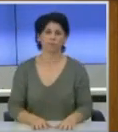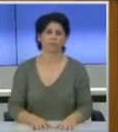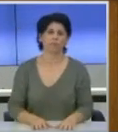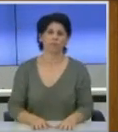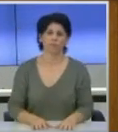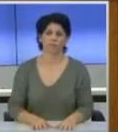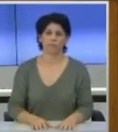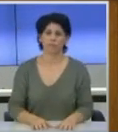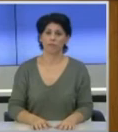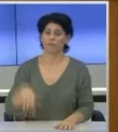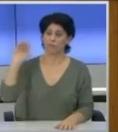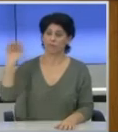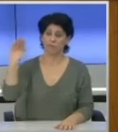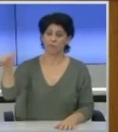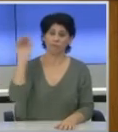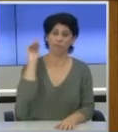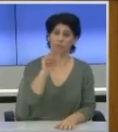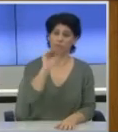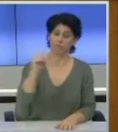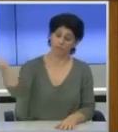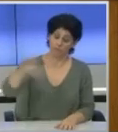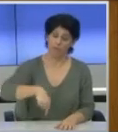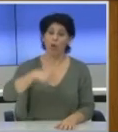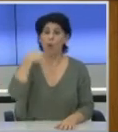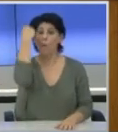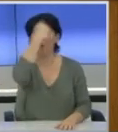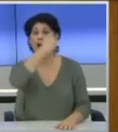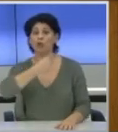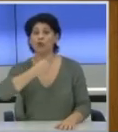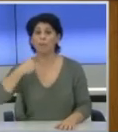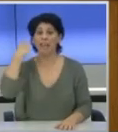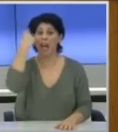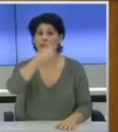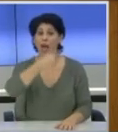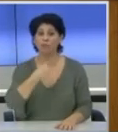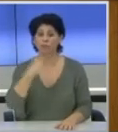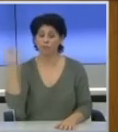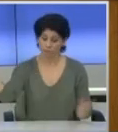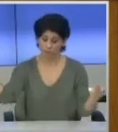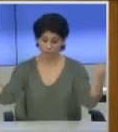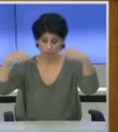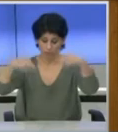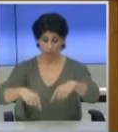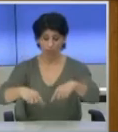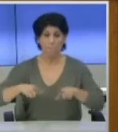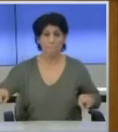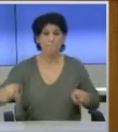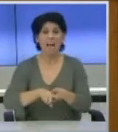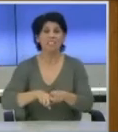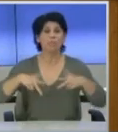Οι πρόεδροι των δύο ομοσπονδιών θα προσκληθούν προσωπικά για να συντάξουν μαζί